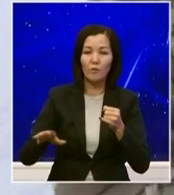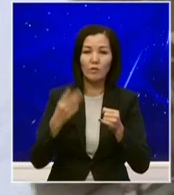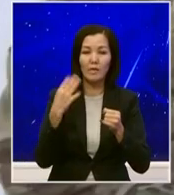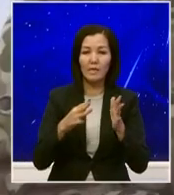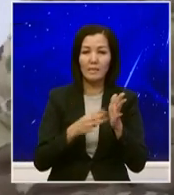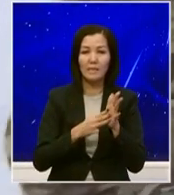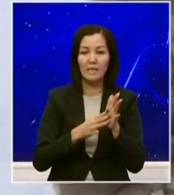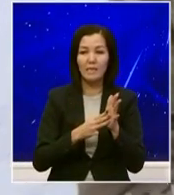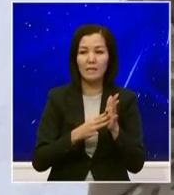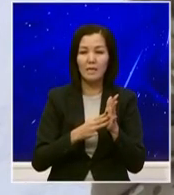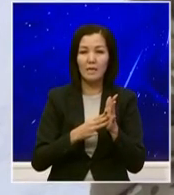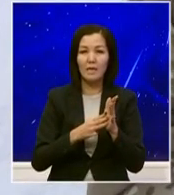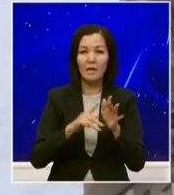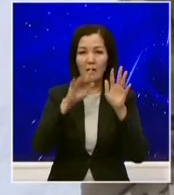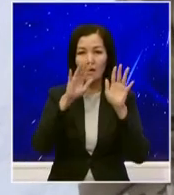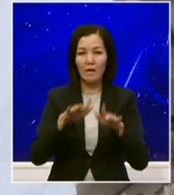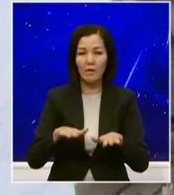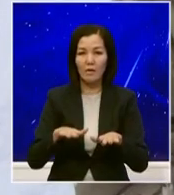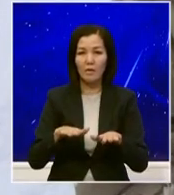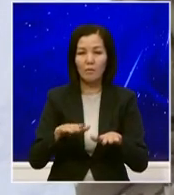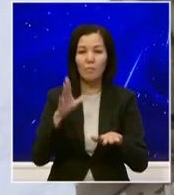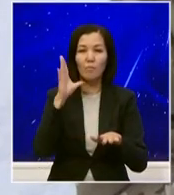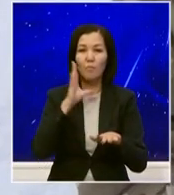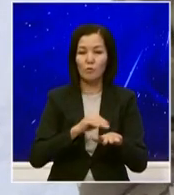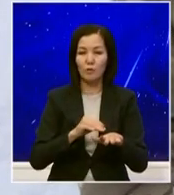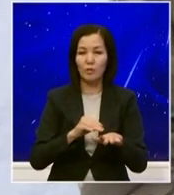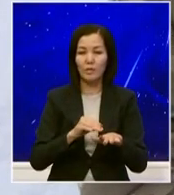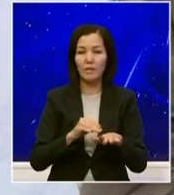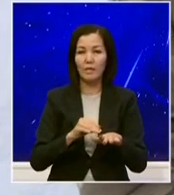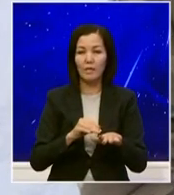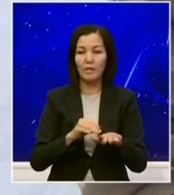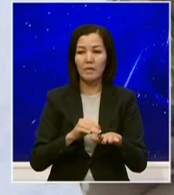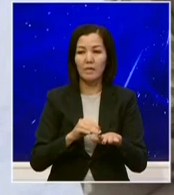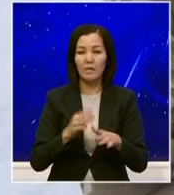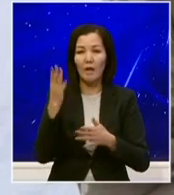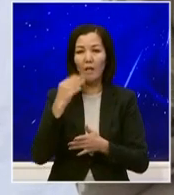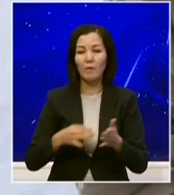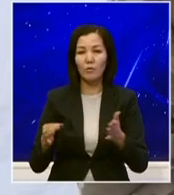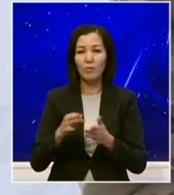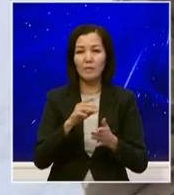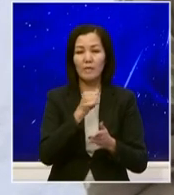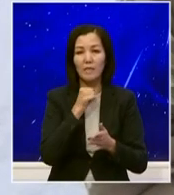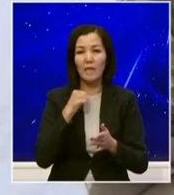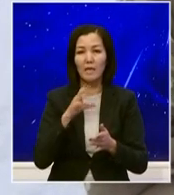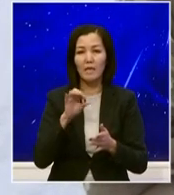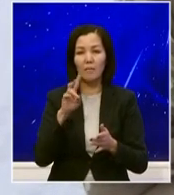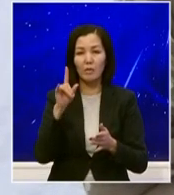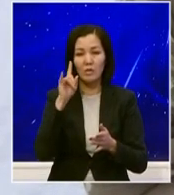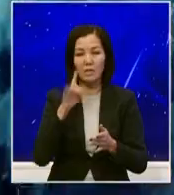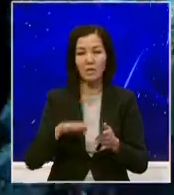48 қар көшкініне қауіпті ошақ бар. Ол негізінен осы Алматы облысының Талғар ауданы мен Еңбекшіқазақ